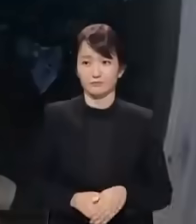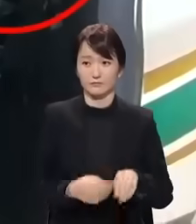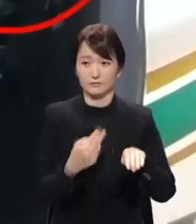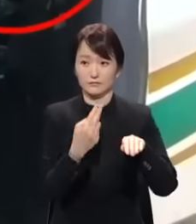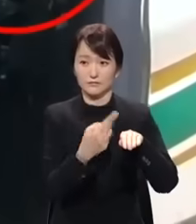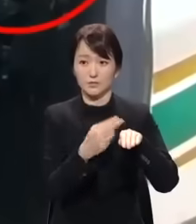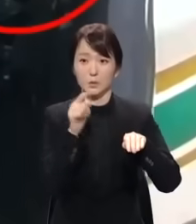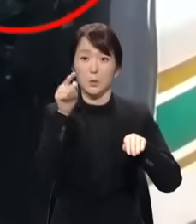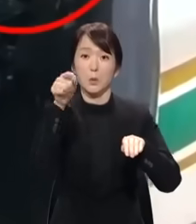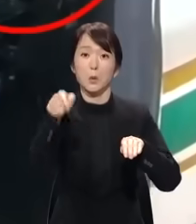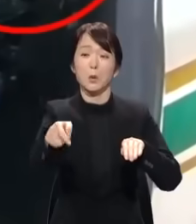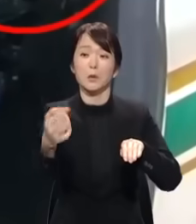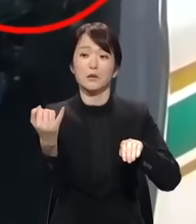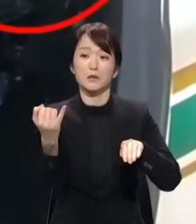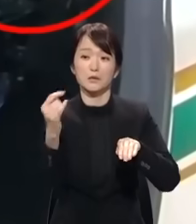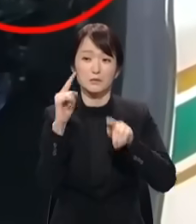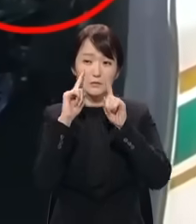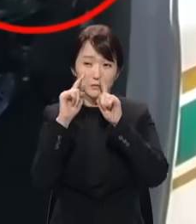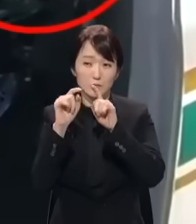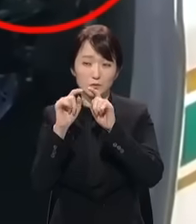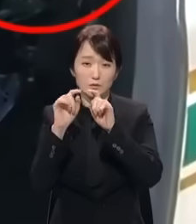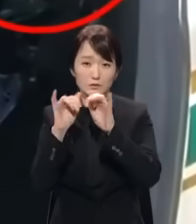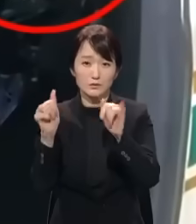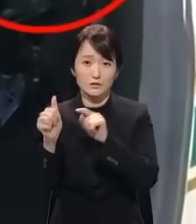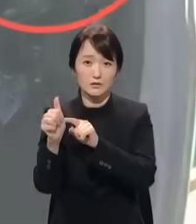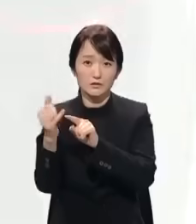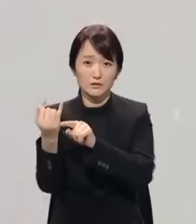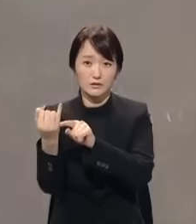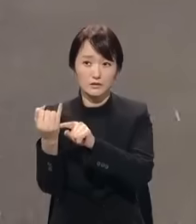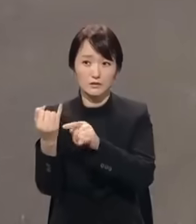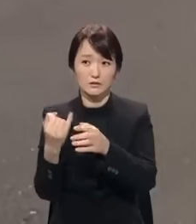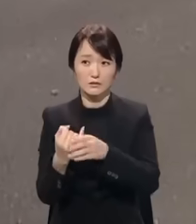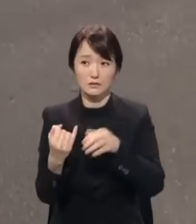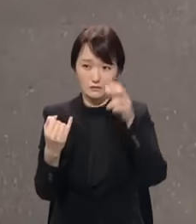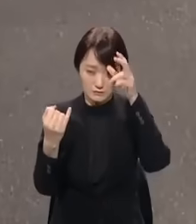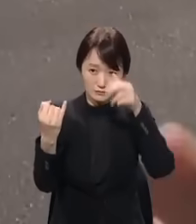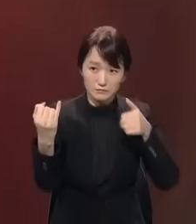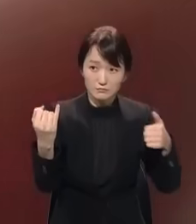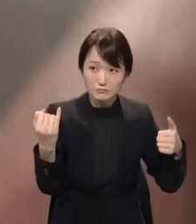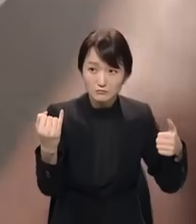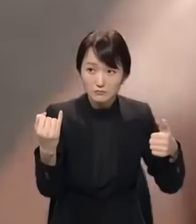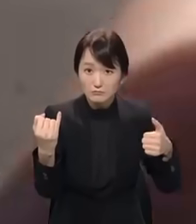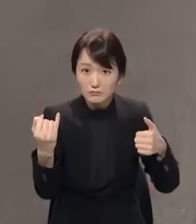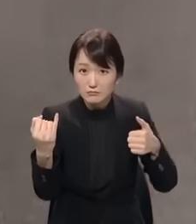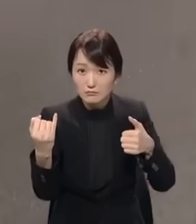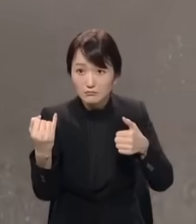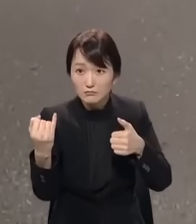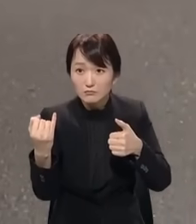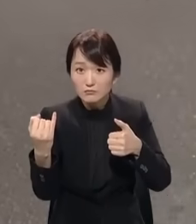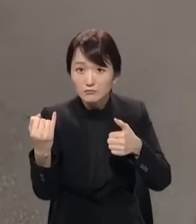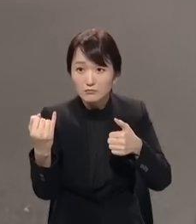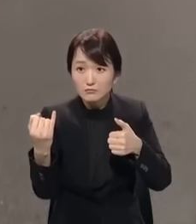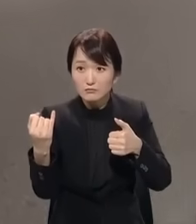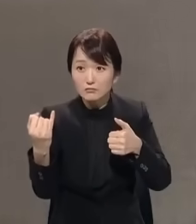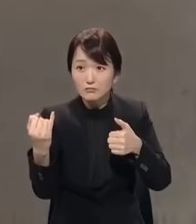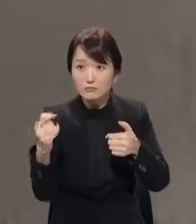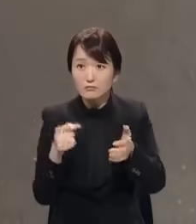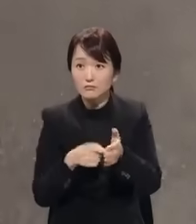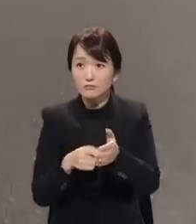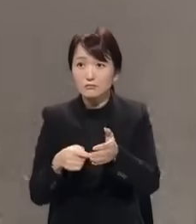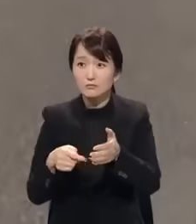여성이 보이죠? 바로 용의자였습니다. 이 경찰이 이 여성에게 가는데요. 가다 말고 다급하게 다시 운전석